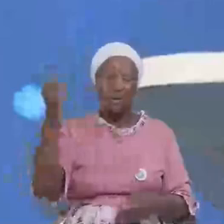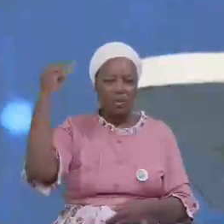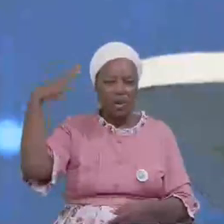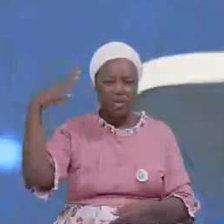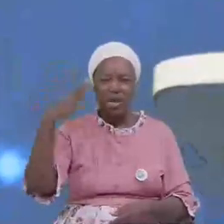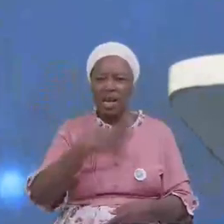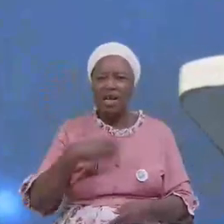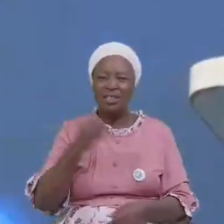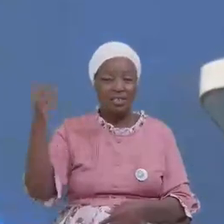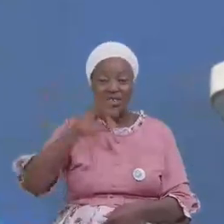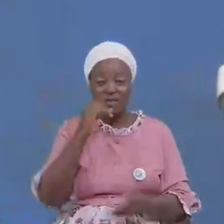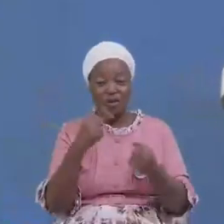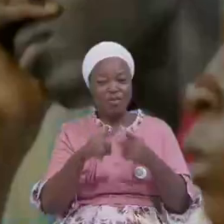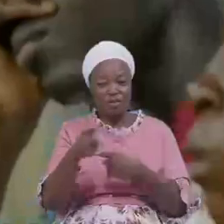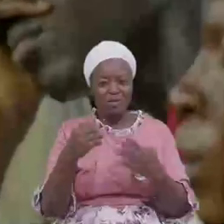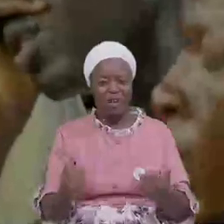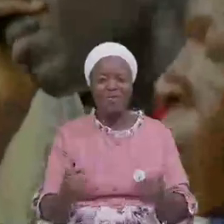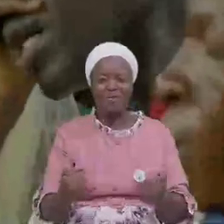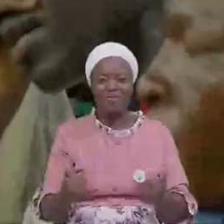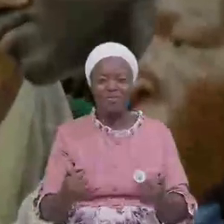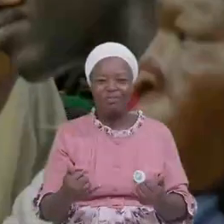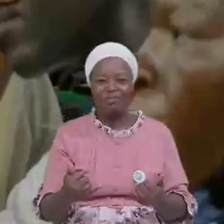Et cette grâce, te parvient.